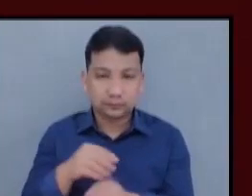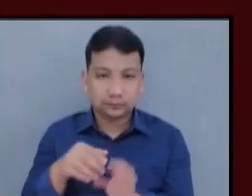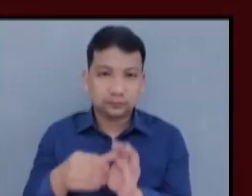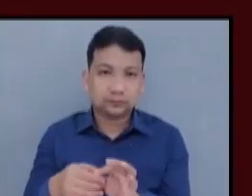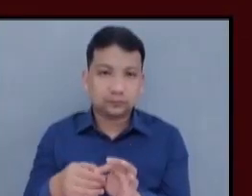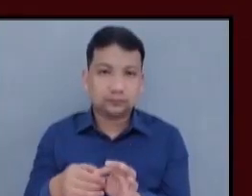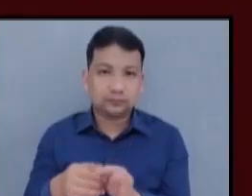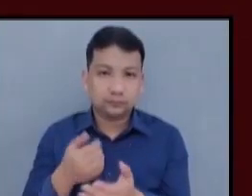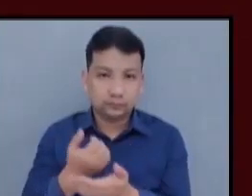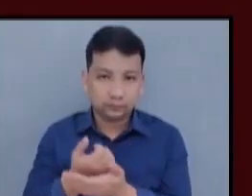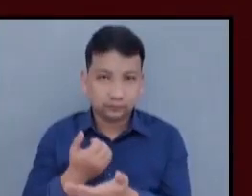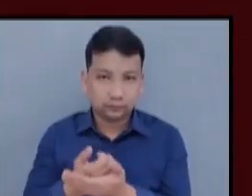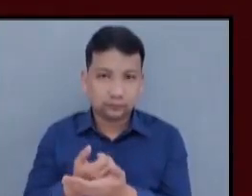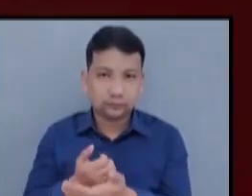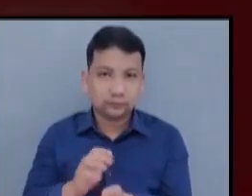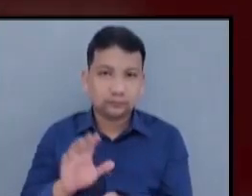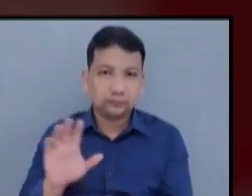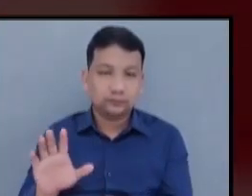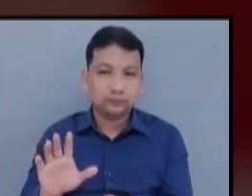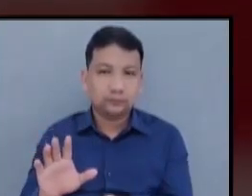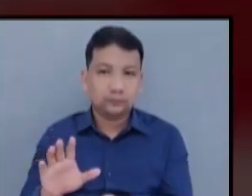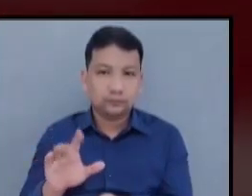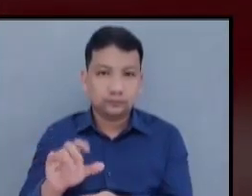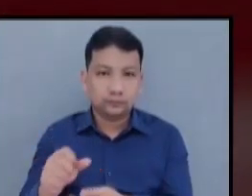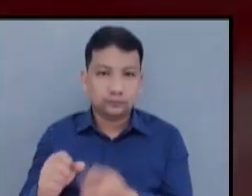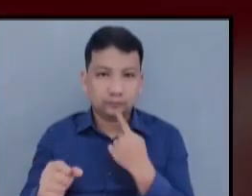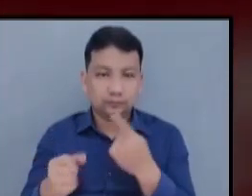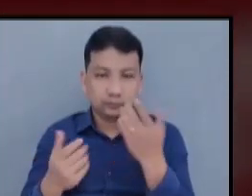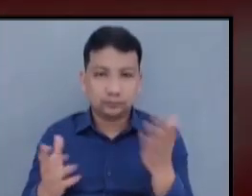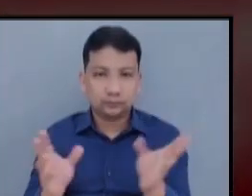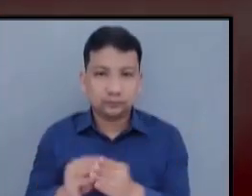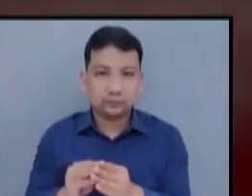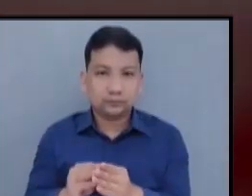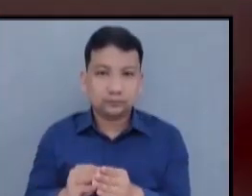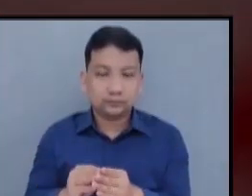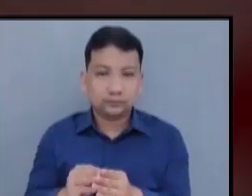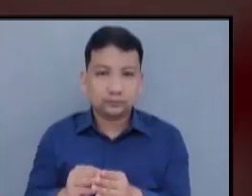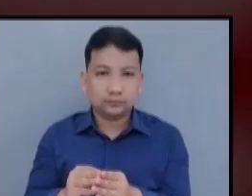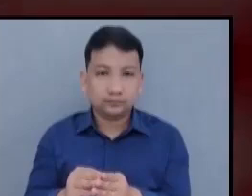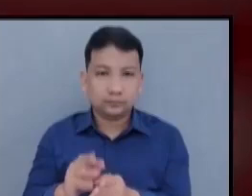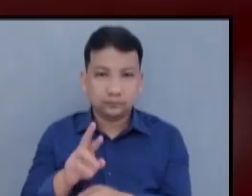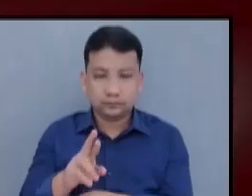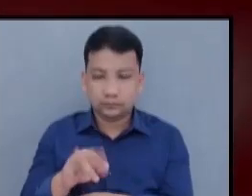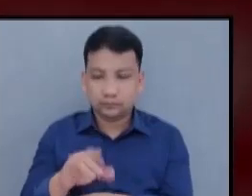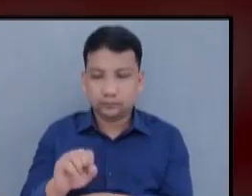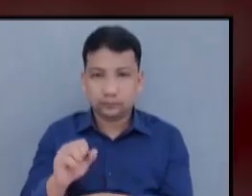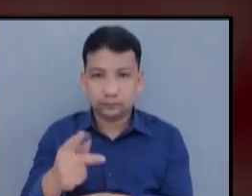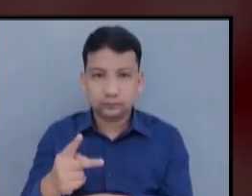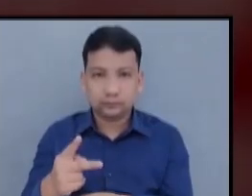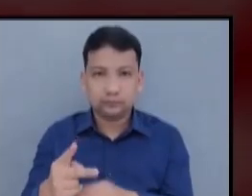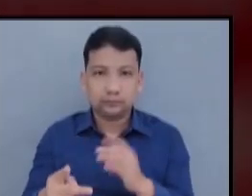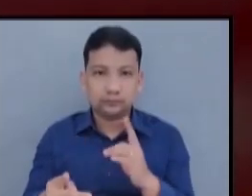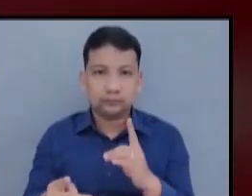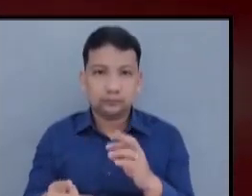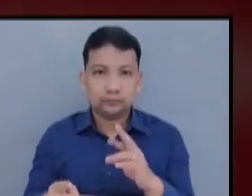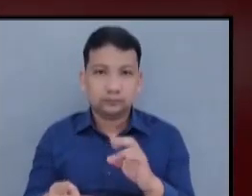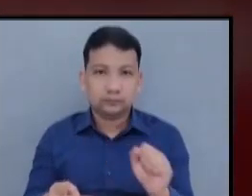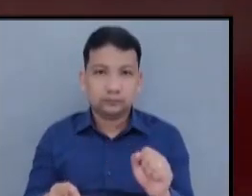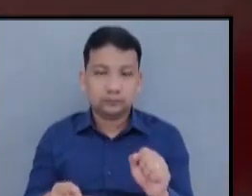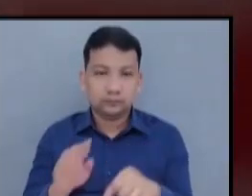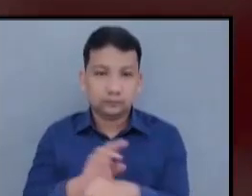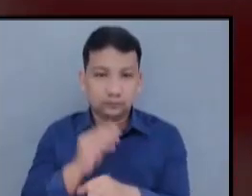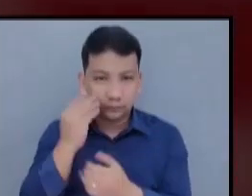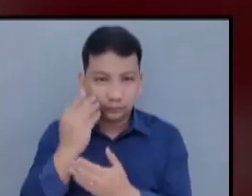Economic Enterprise and Slaughterhouse, Municipal Disaster Risk Reduction and Management Office, Utility Workers at iba